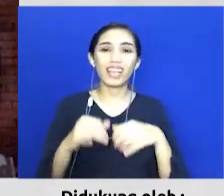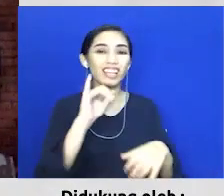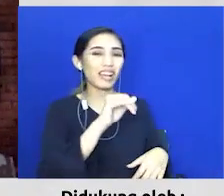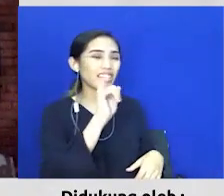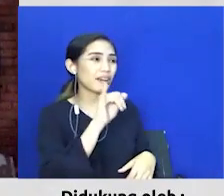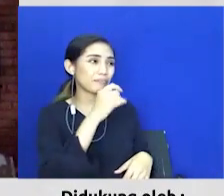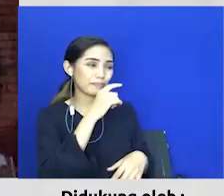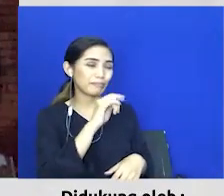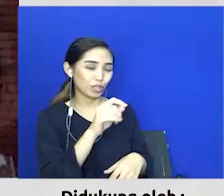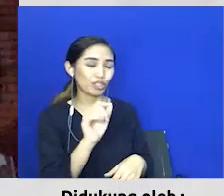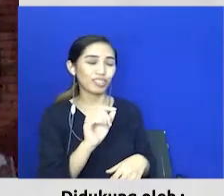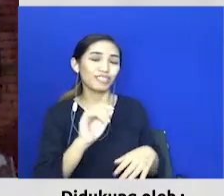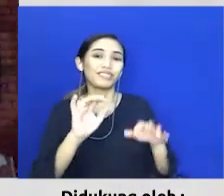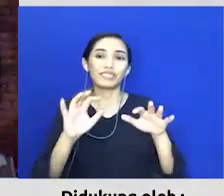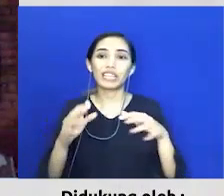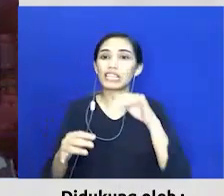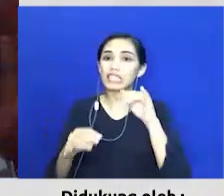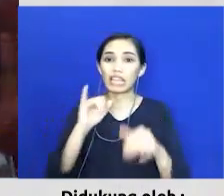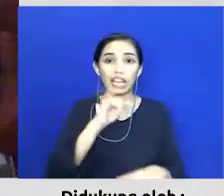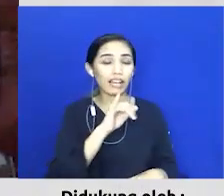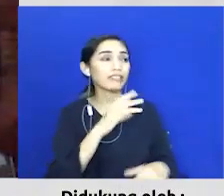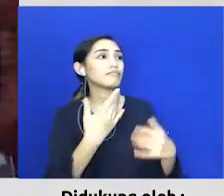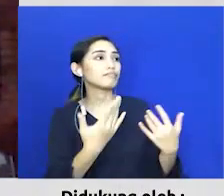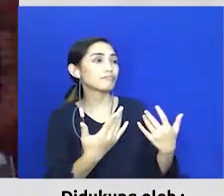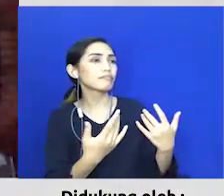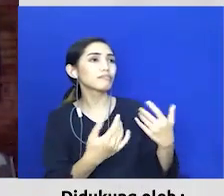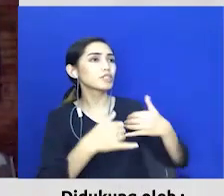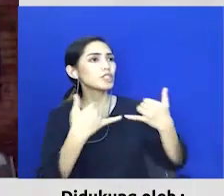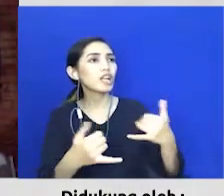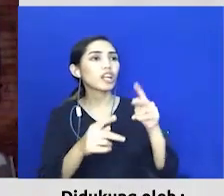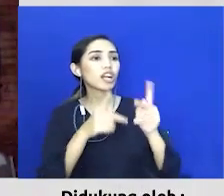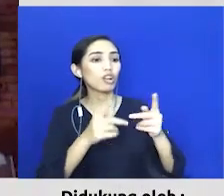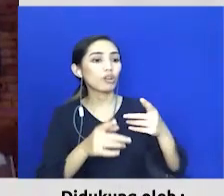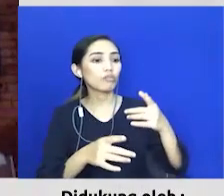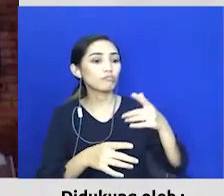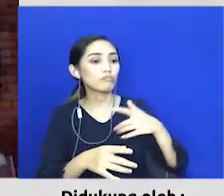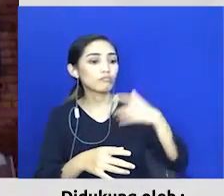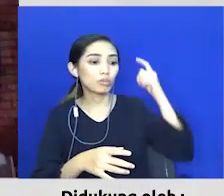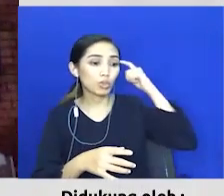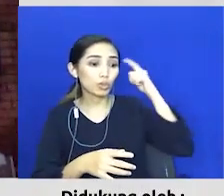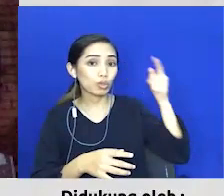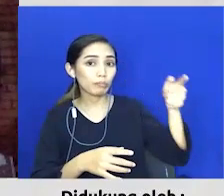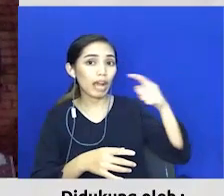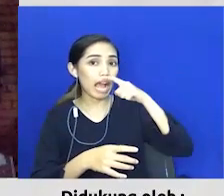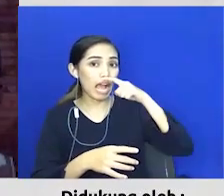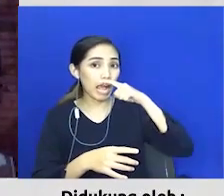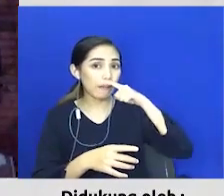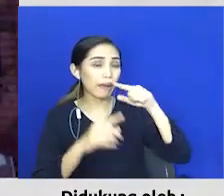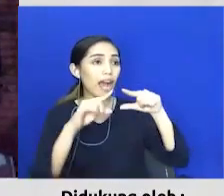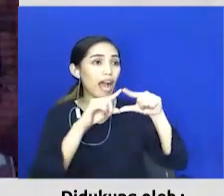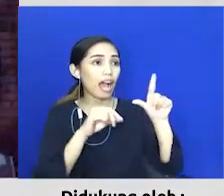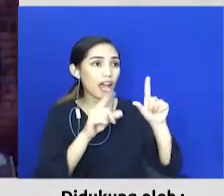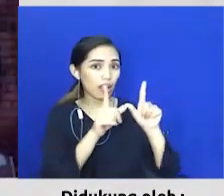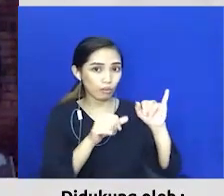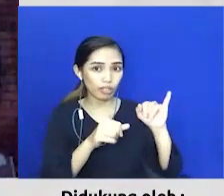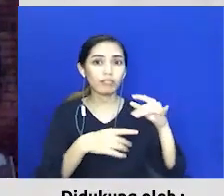Demikian pendapat saya. Iya. Nah sekarang Pak, kalau menurut Bapak, Bapak tadi sempat menarik